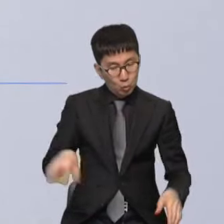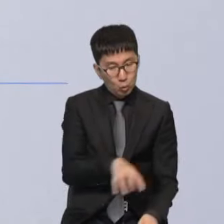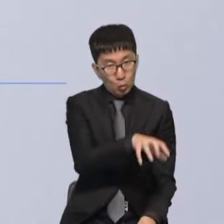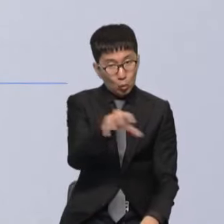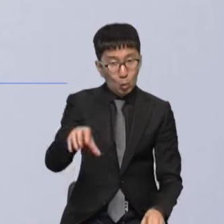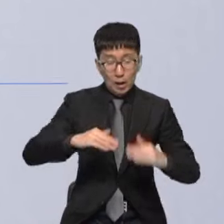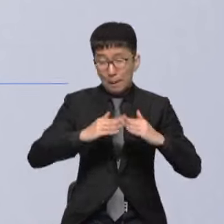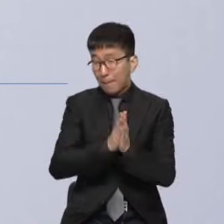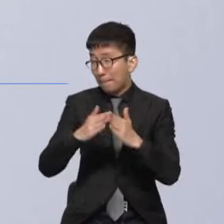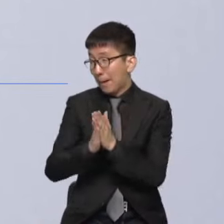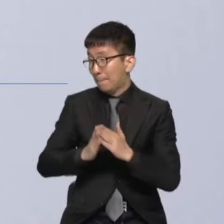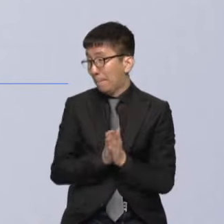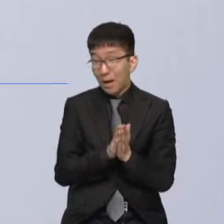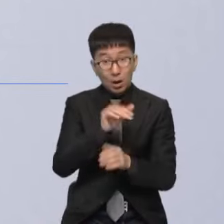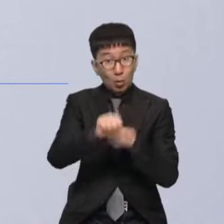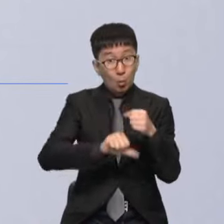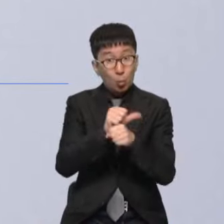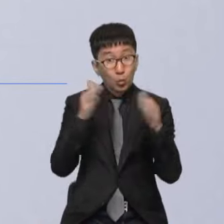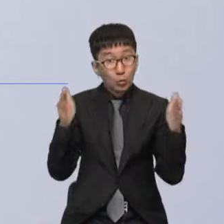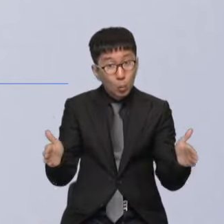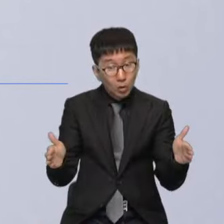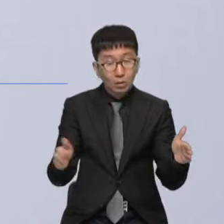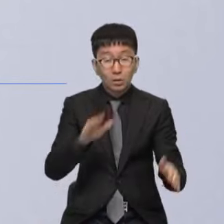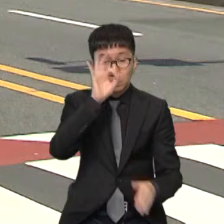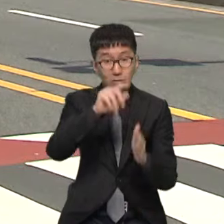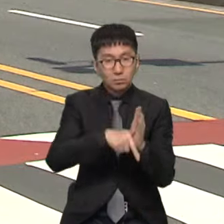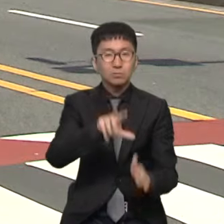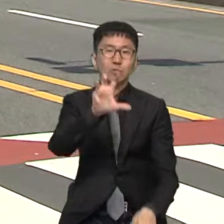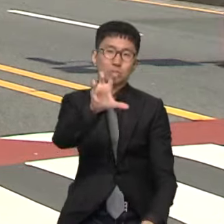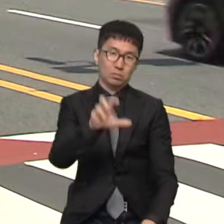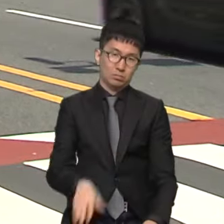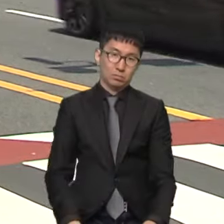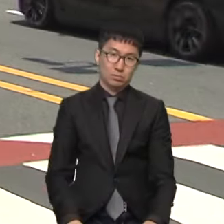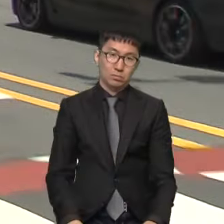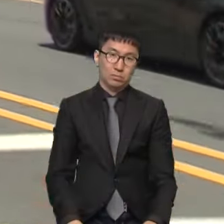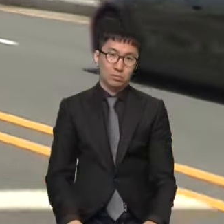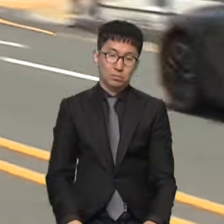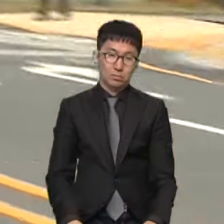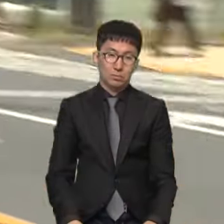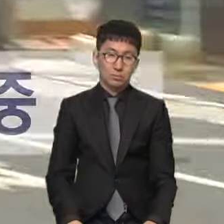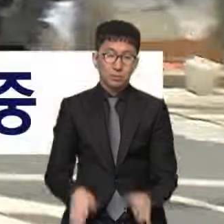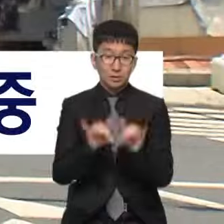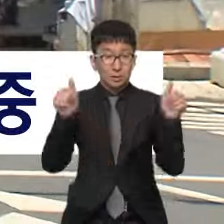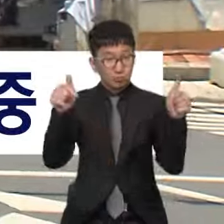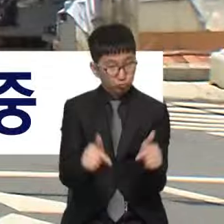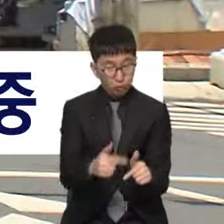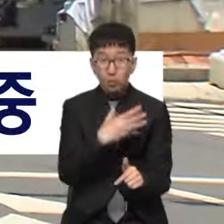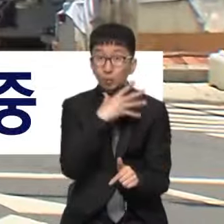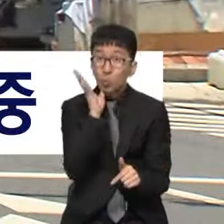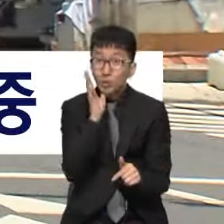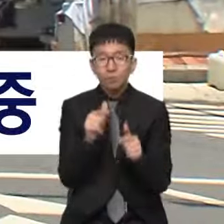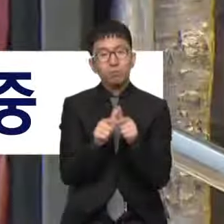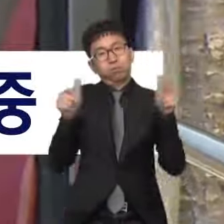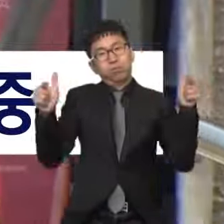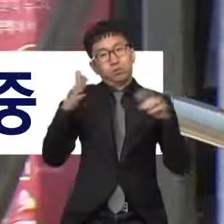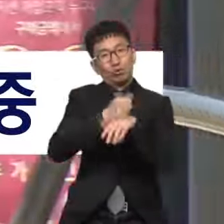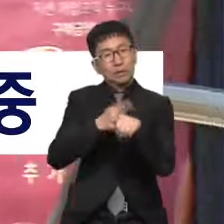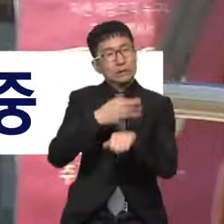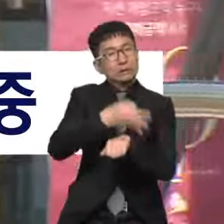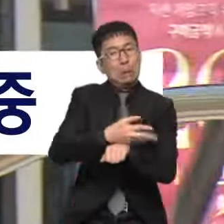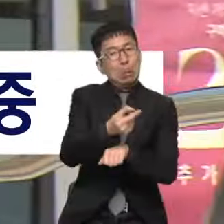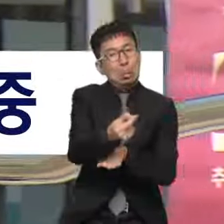문을 닫은 전국 대형마트는 35곳에 달합니다. 인구 감소에다 고령화로 소비 여력이 떨어지는 지방에